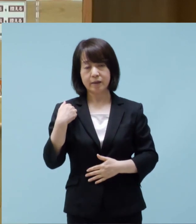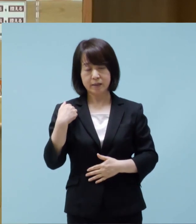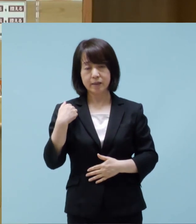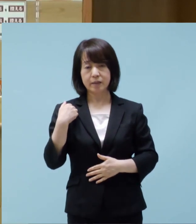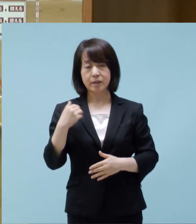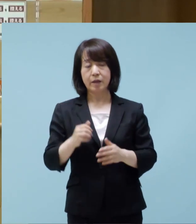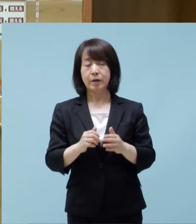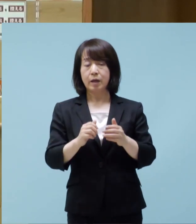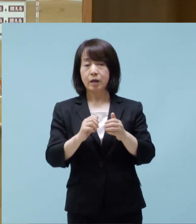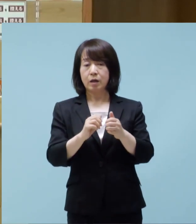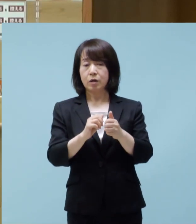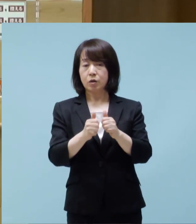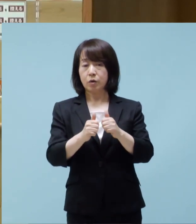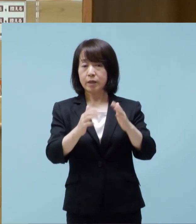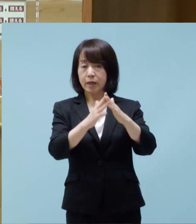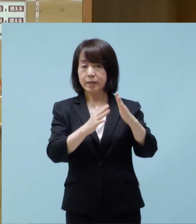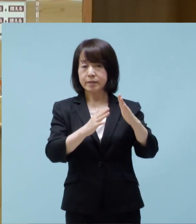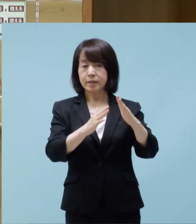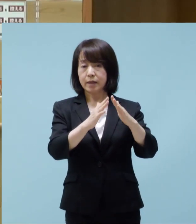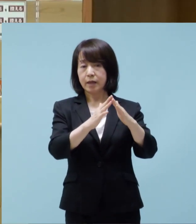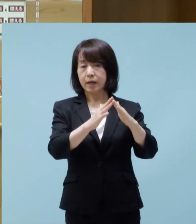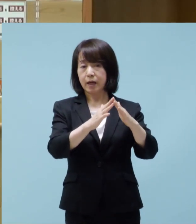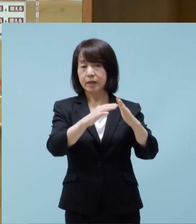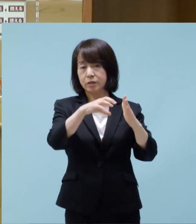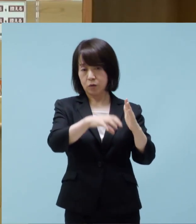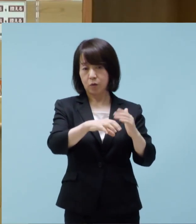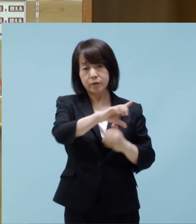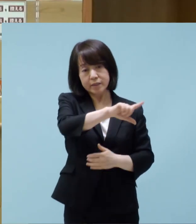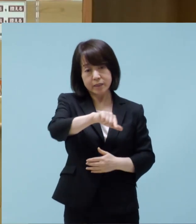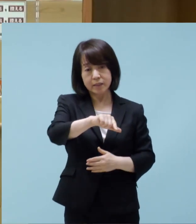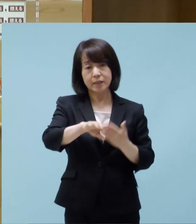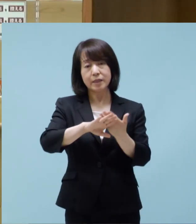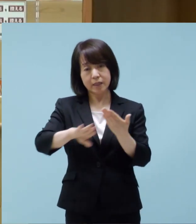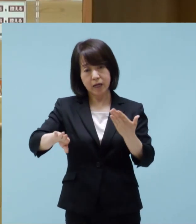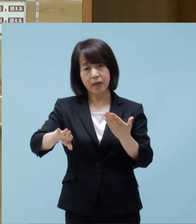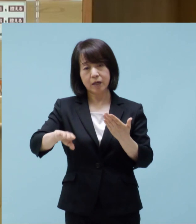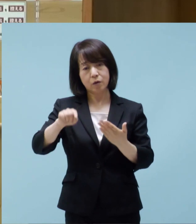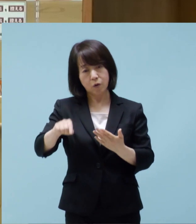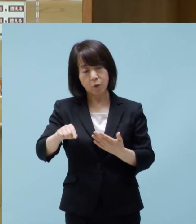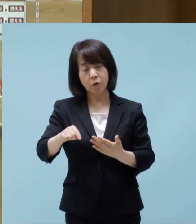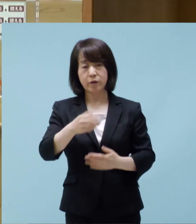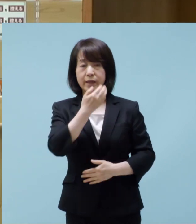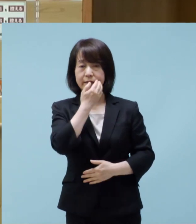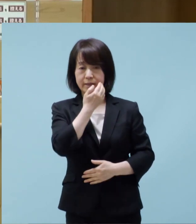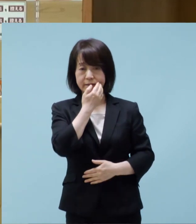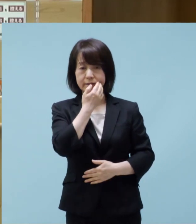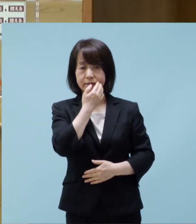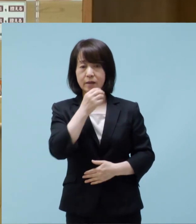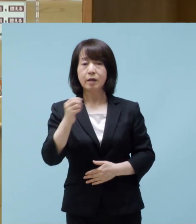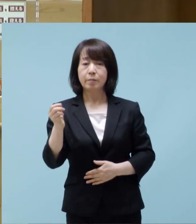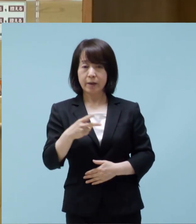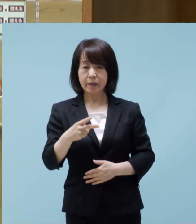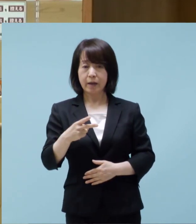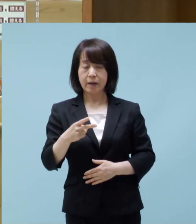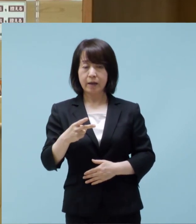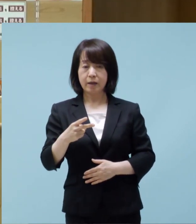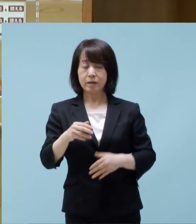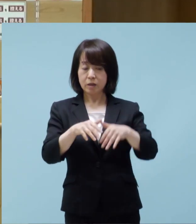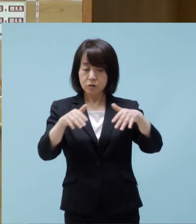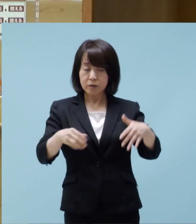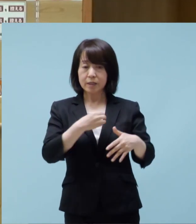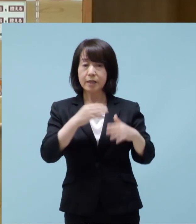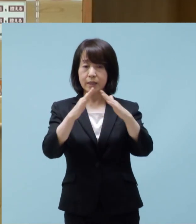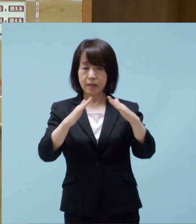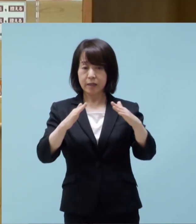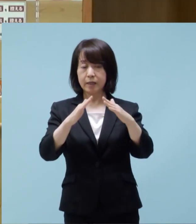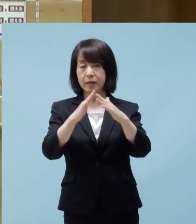分での対応が必要ではないかと思ってますし、また組織委員会の会長宛てにですね、秋元市長とその紙